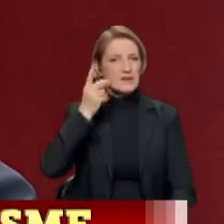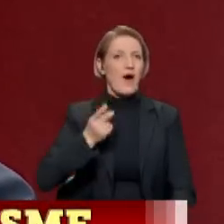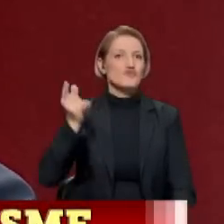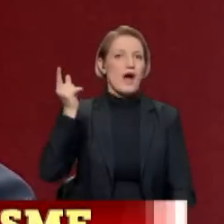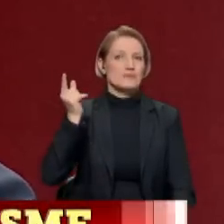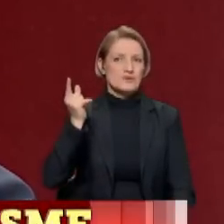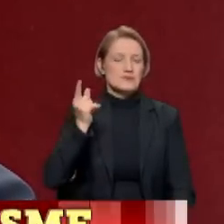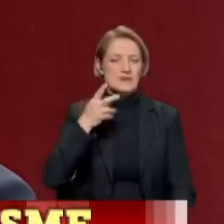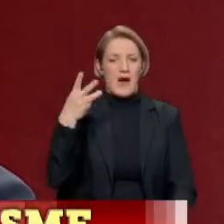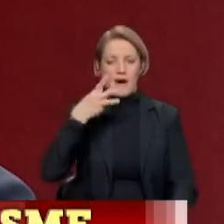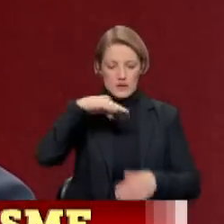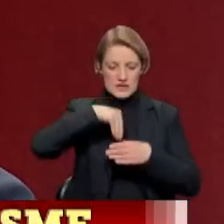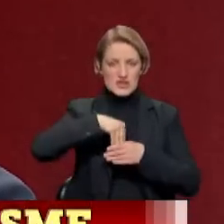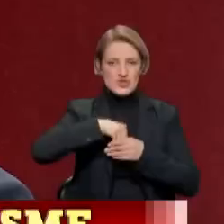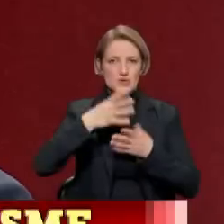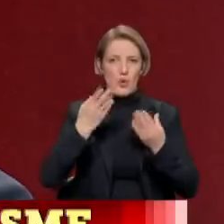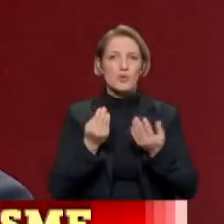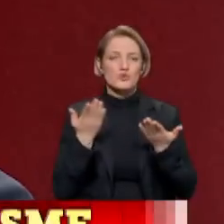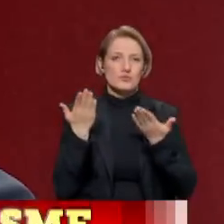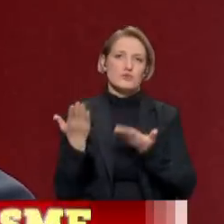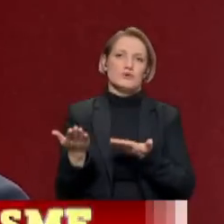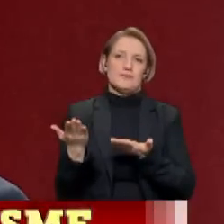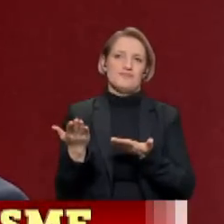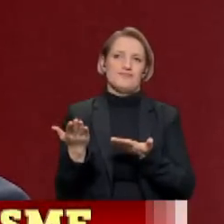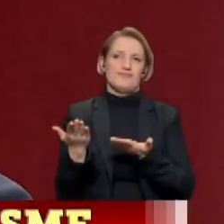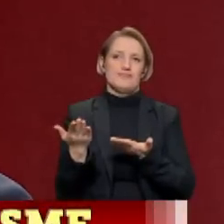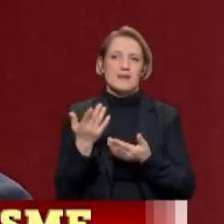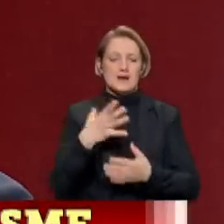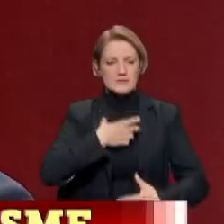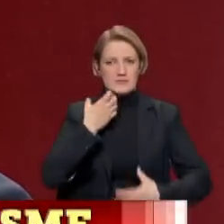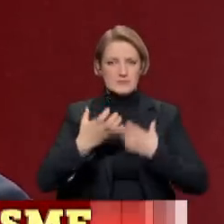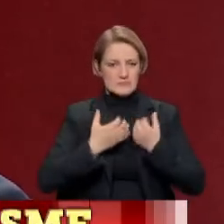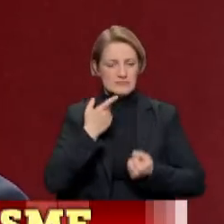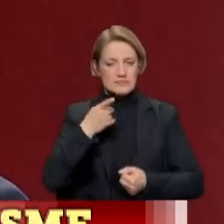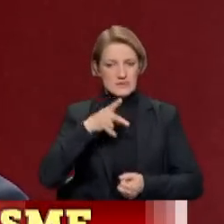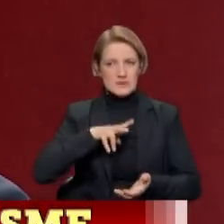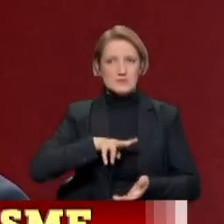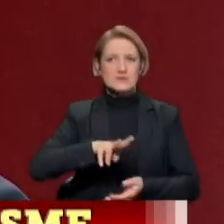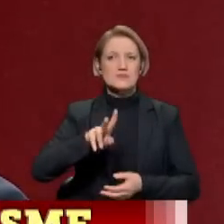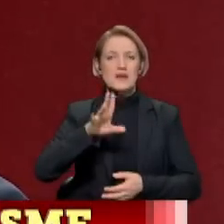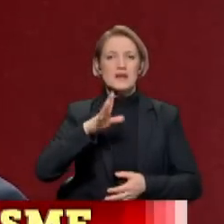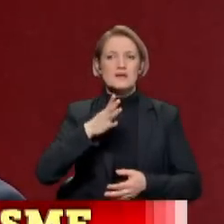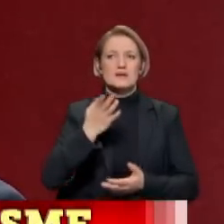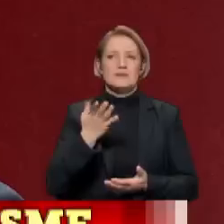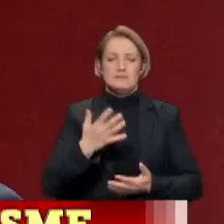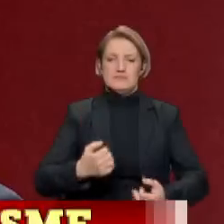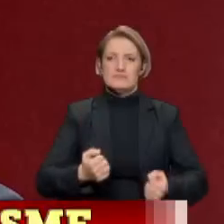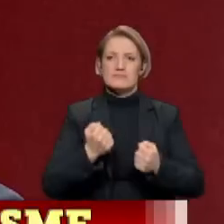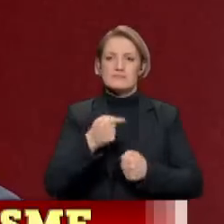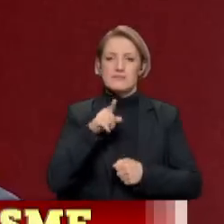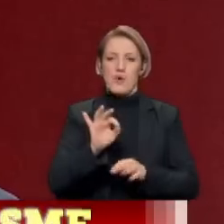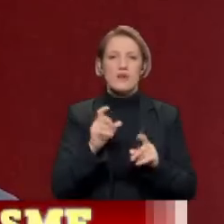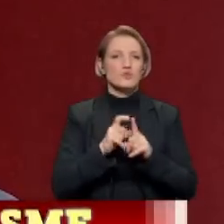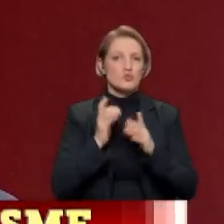eylermiş. Erdoğan'ın içinde bulunduğu hal tam olarak bu. Azmiyle çıktı, hırsıyla batıyor. Dolayısıyla